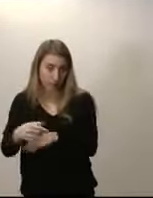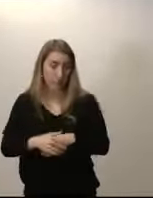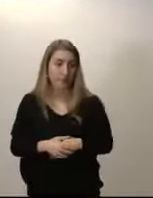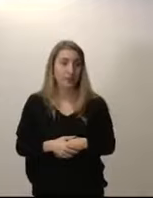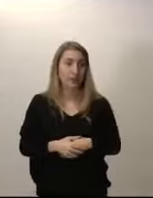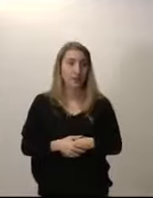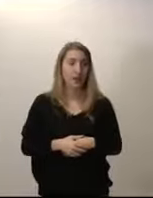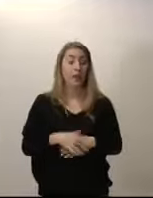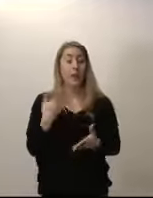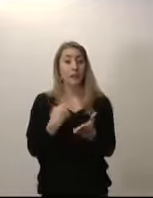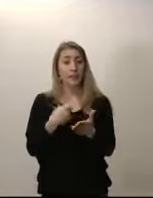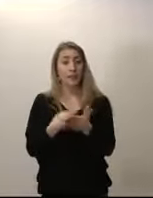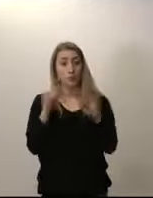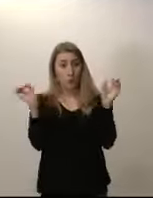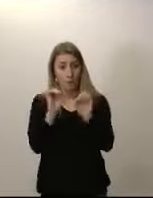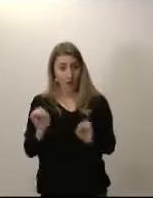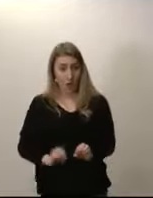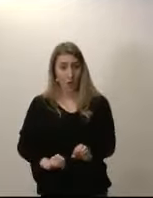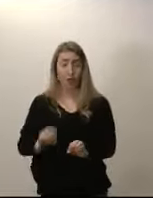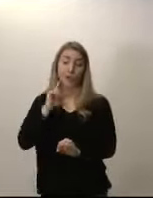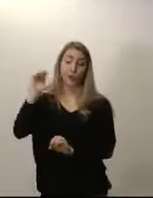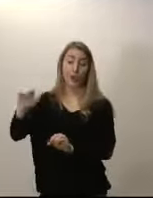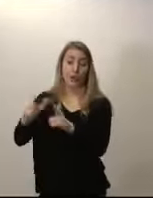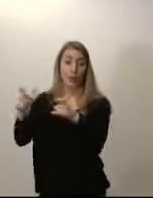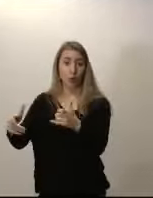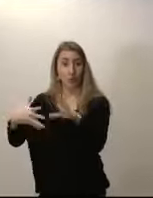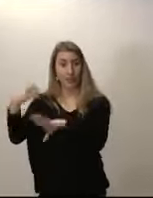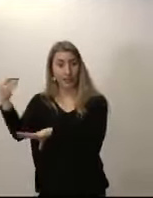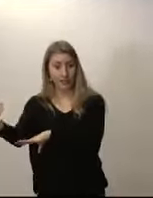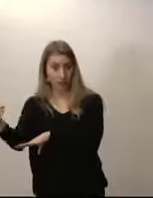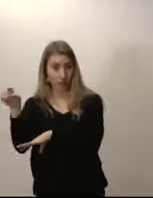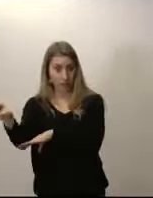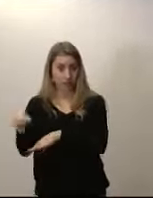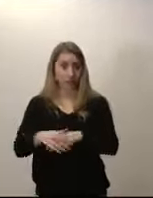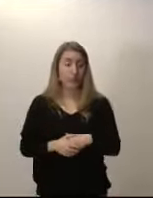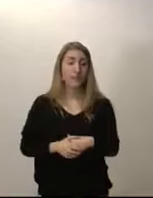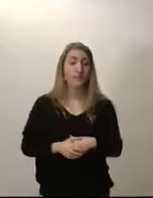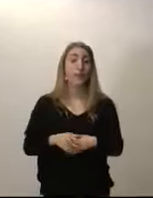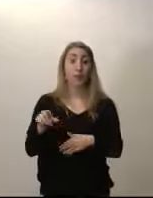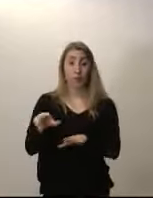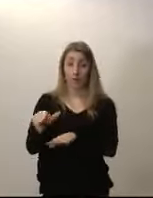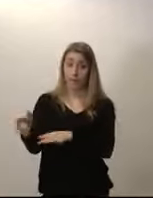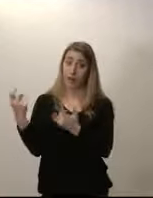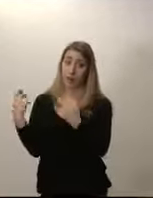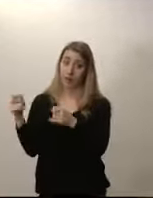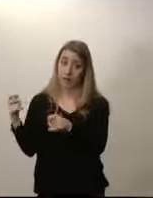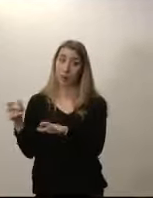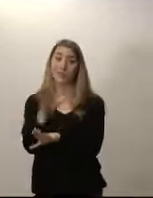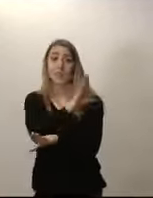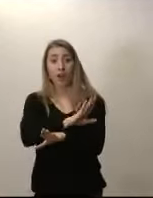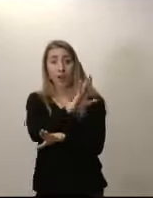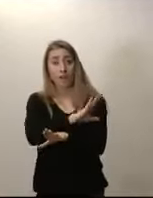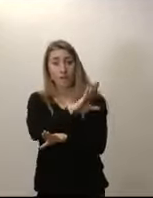de la prestation au ménage, que M. Noller évoquait tout à l'heure, qui va donc constituer des dépenses alors qu'avant on